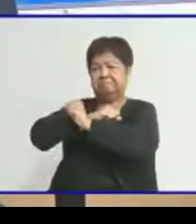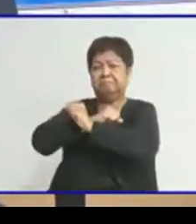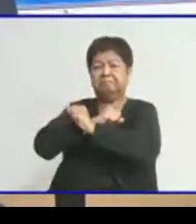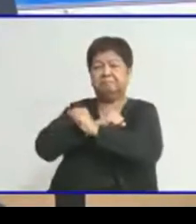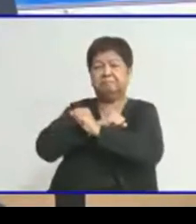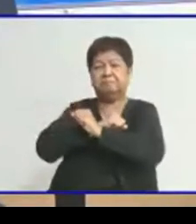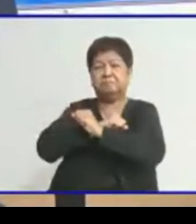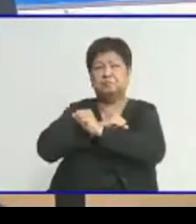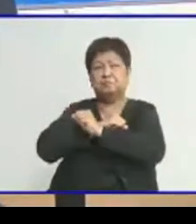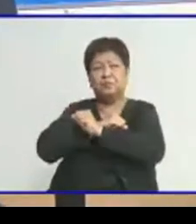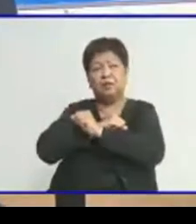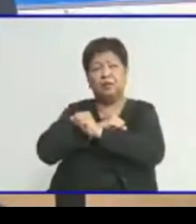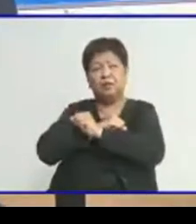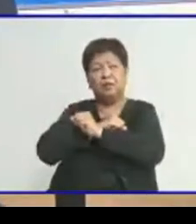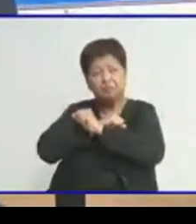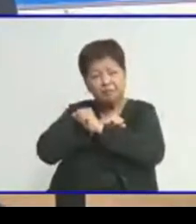social tension, we can see